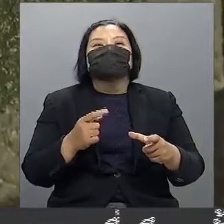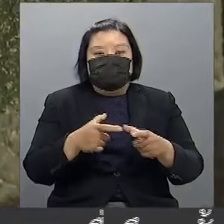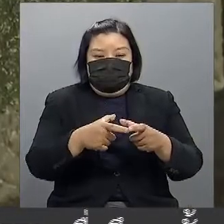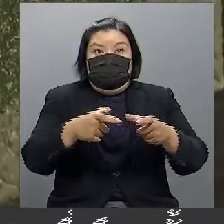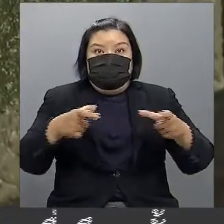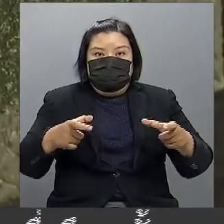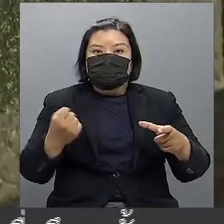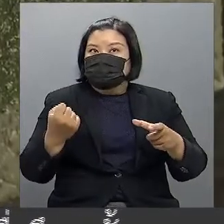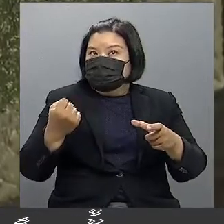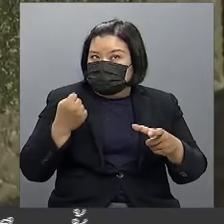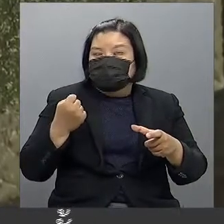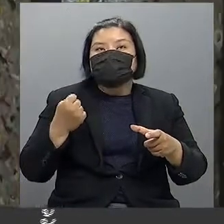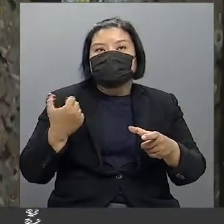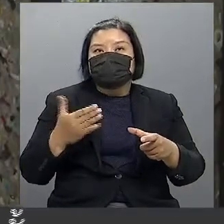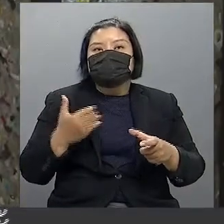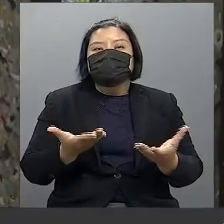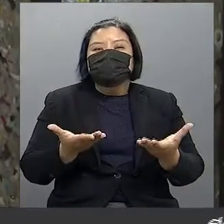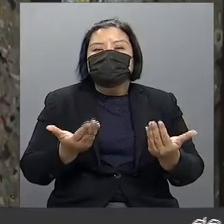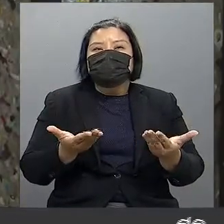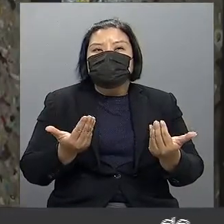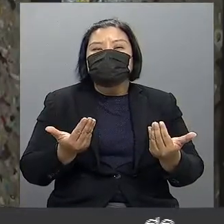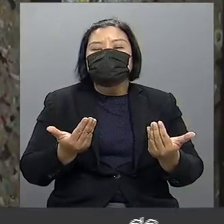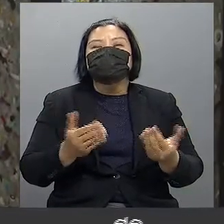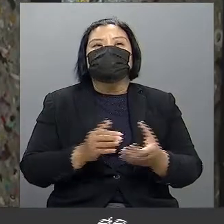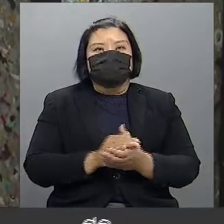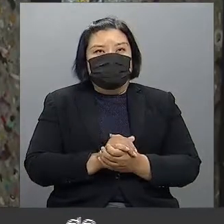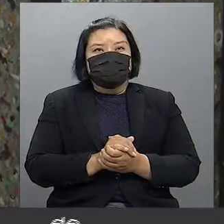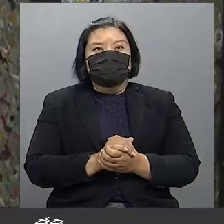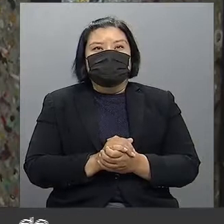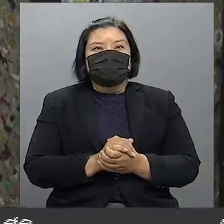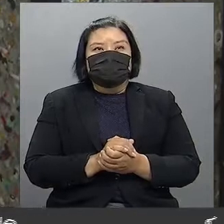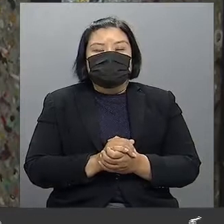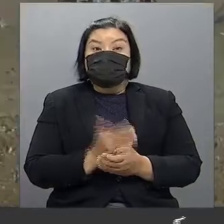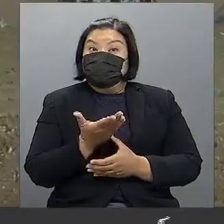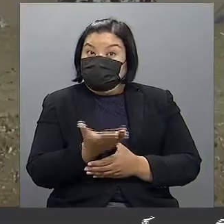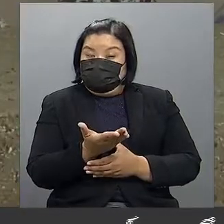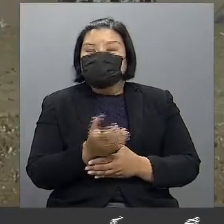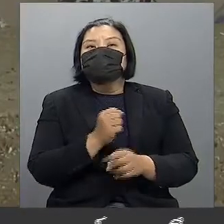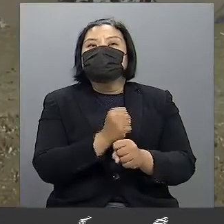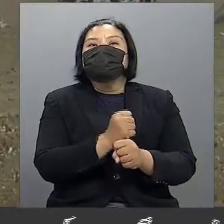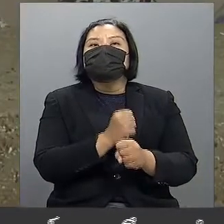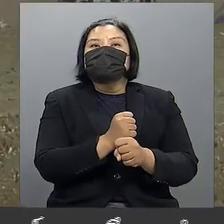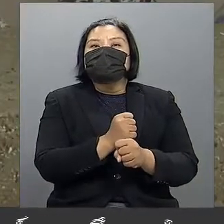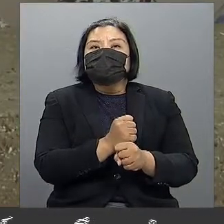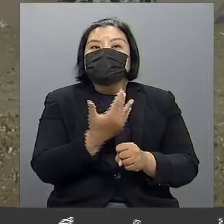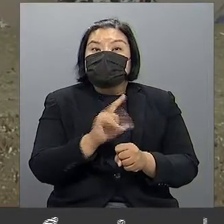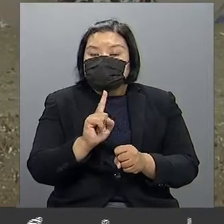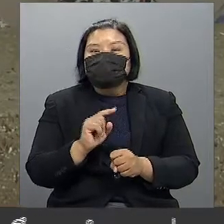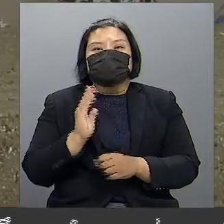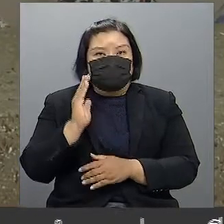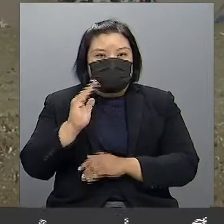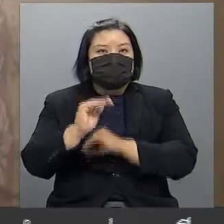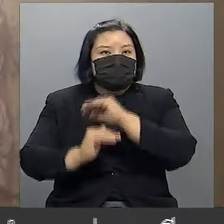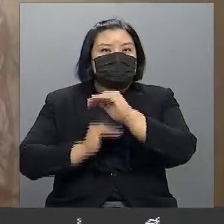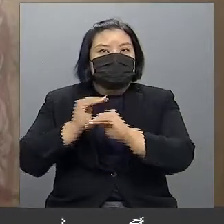านและมีน้ำหนักเบาและด้วยวิธีการเดียวกันนี้ยังสามารถพัฒนาเป็นสิ่งของได้หลากหลายประ